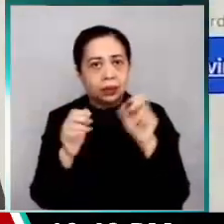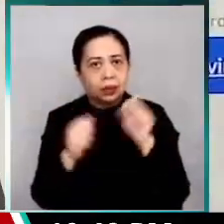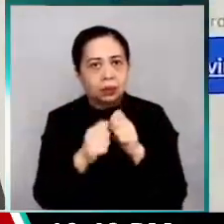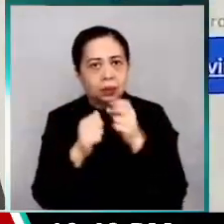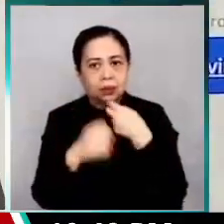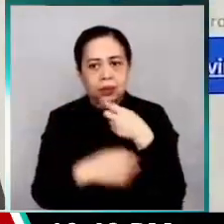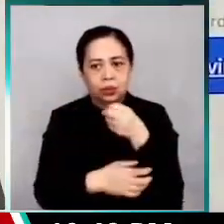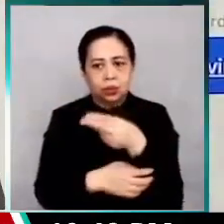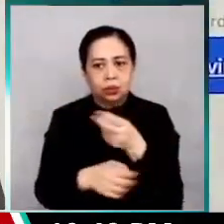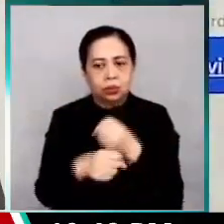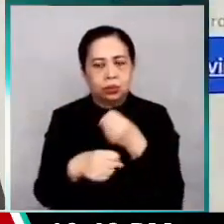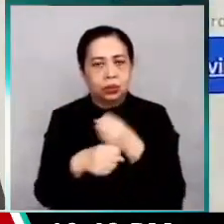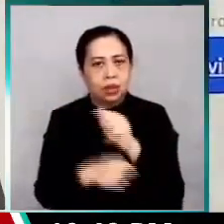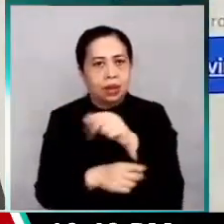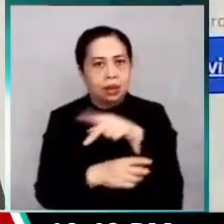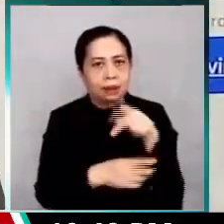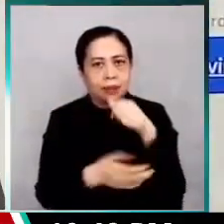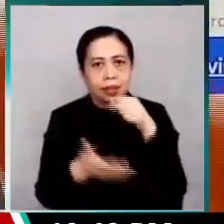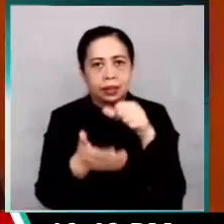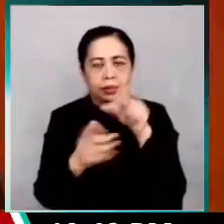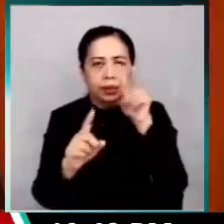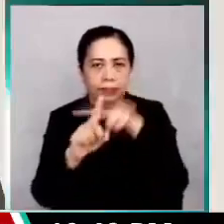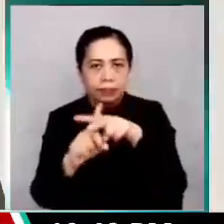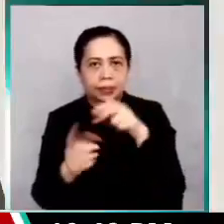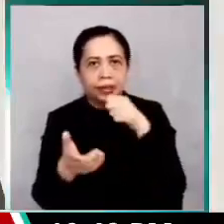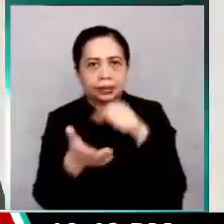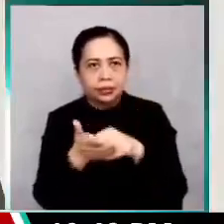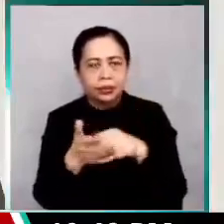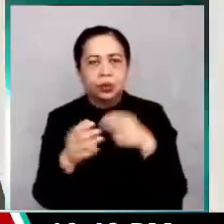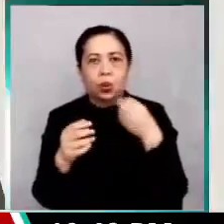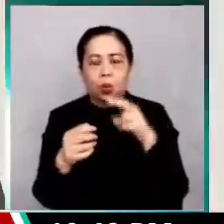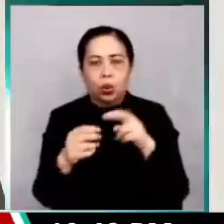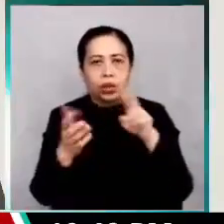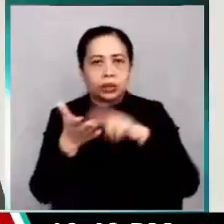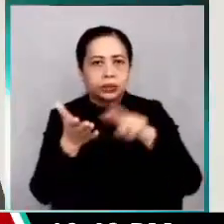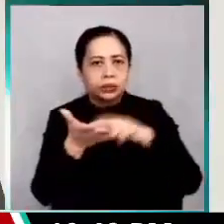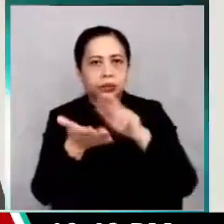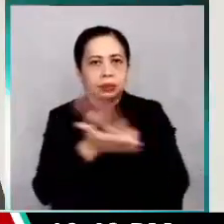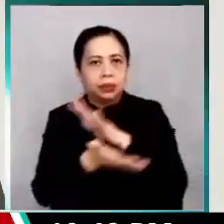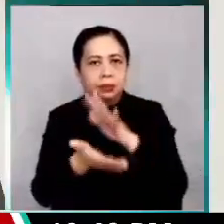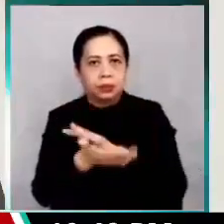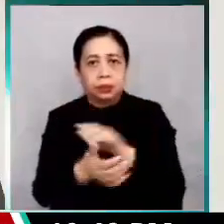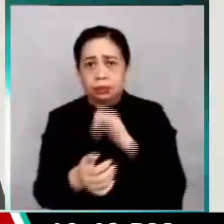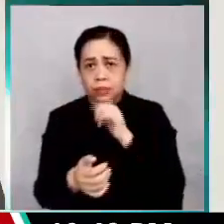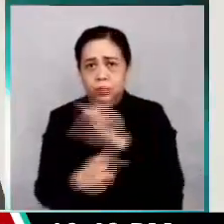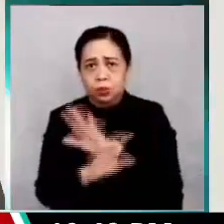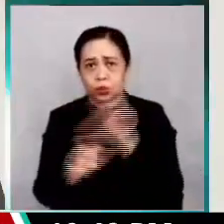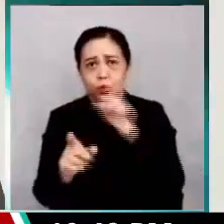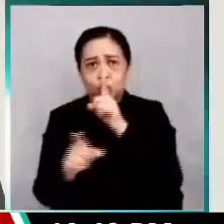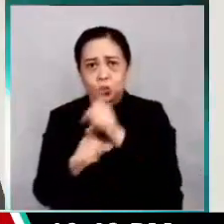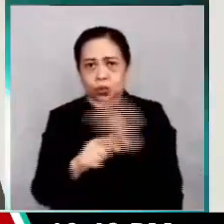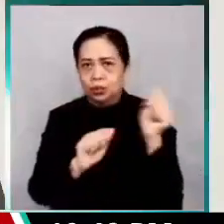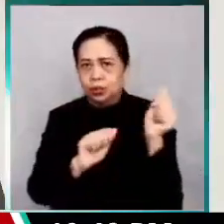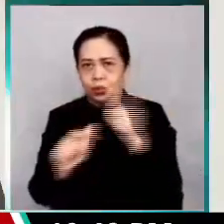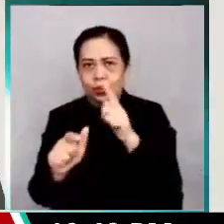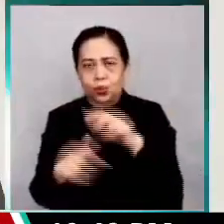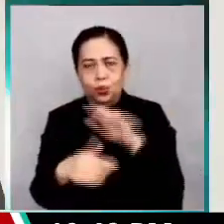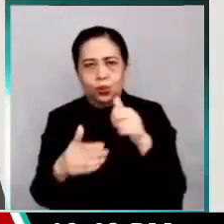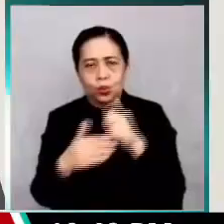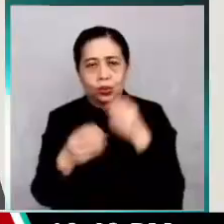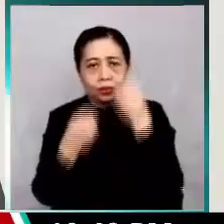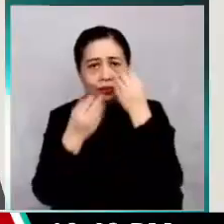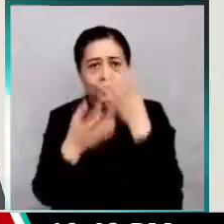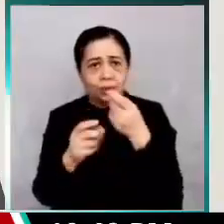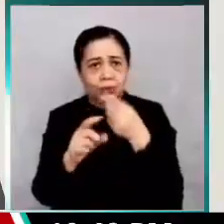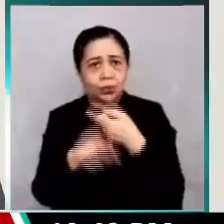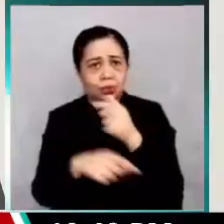ng application letter o magsulat ng research paper. Pero huwag daw pakasiguro dahil hindi lahat ng lumalabas na impormasyon gamit ang